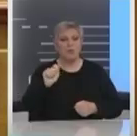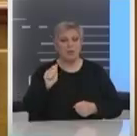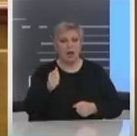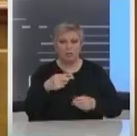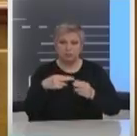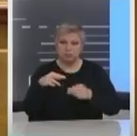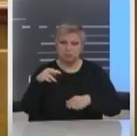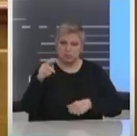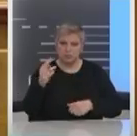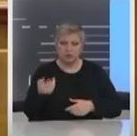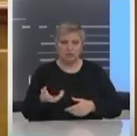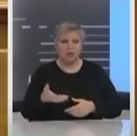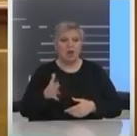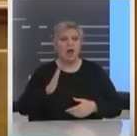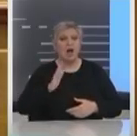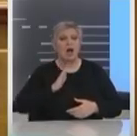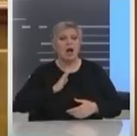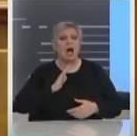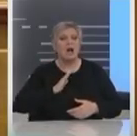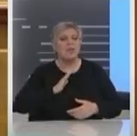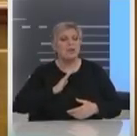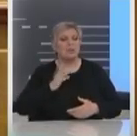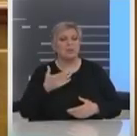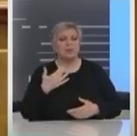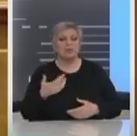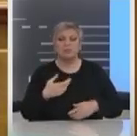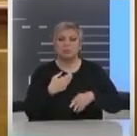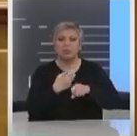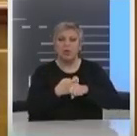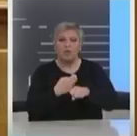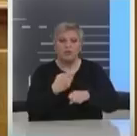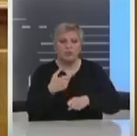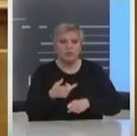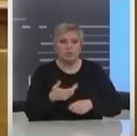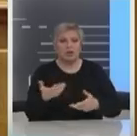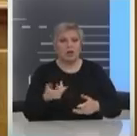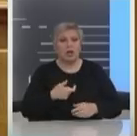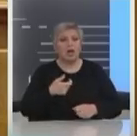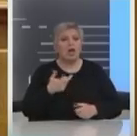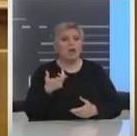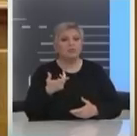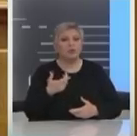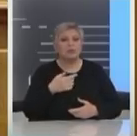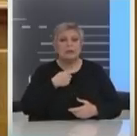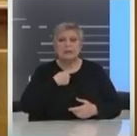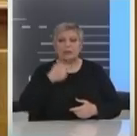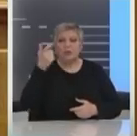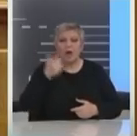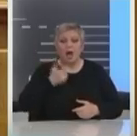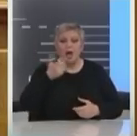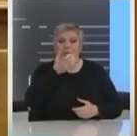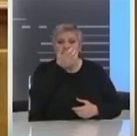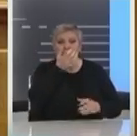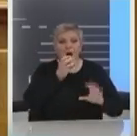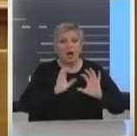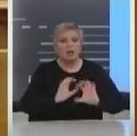οργή των κατοίκων των ορεινών περιοχών που βλέπουν το επίδομα θέρμανσης να περικόπτεται, την